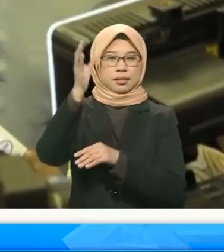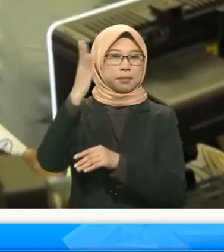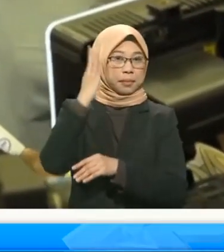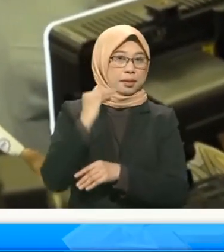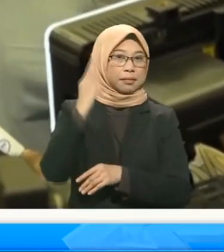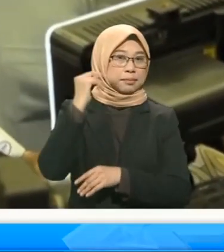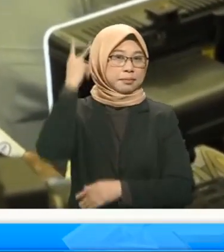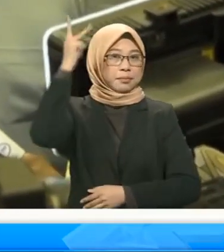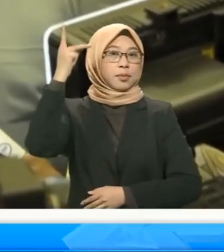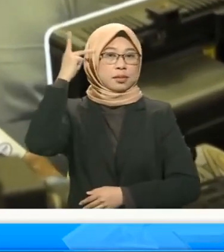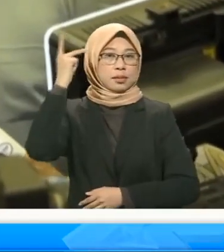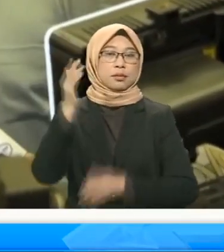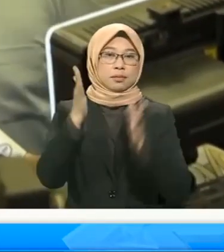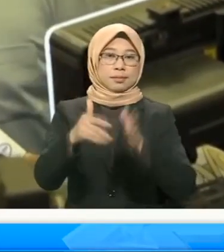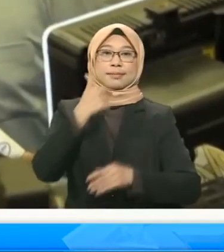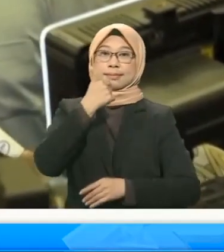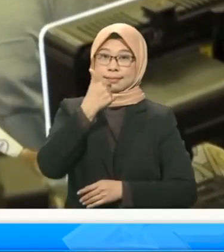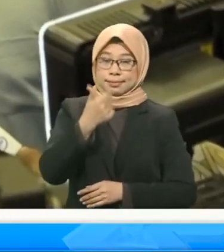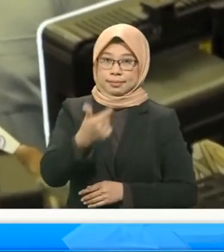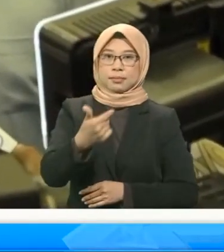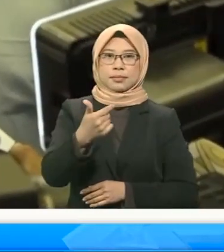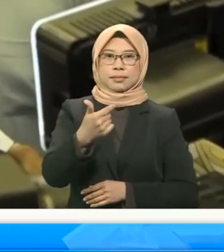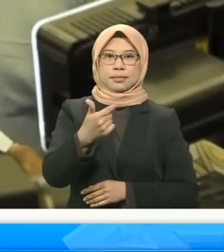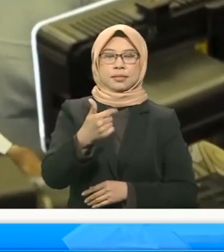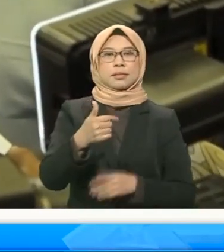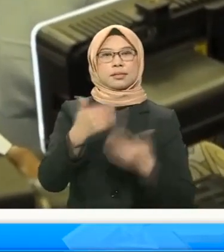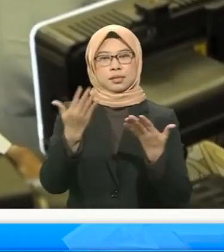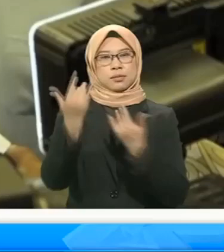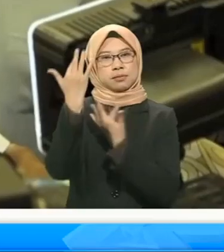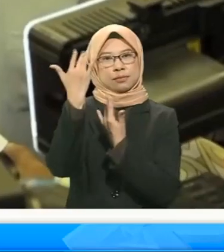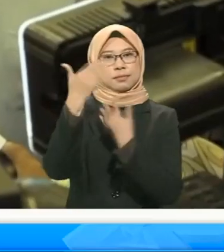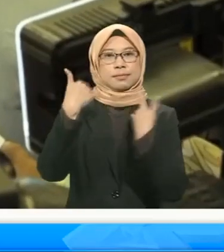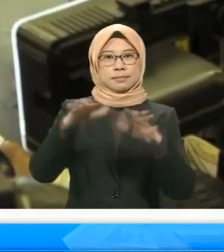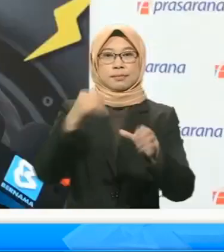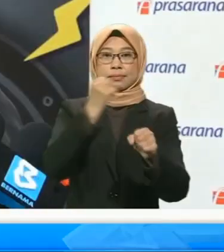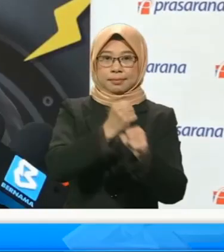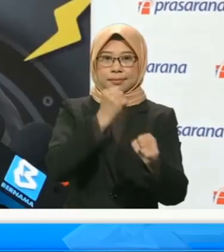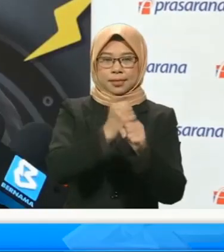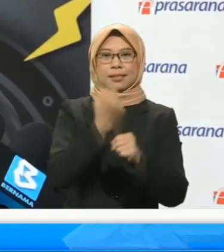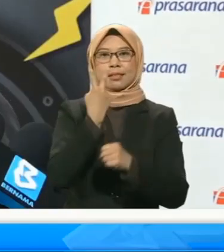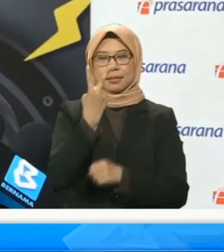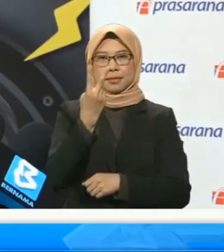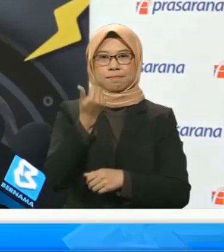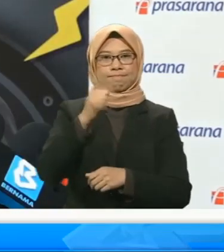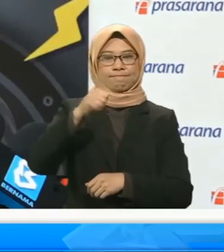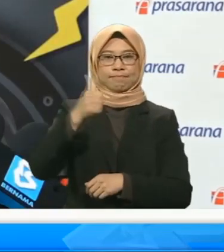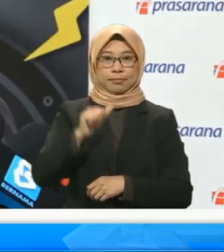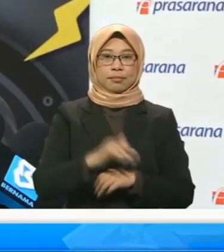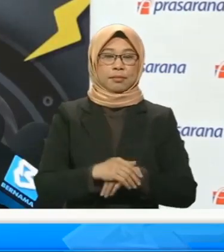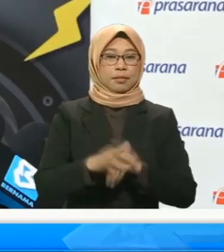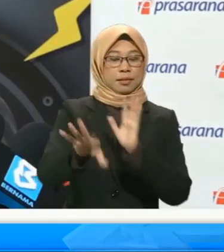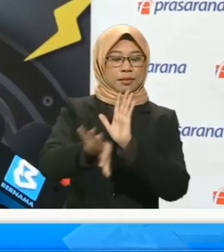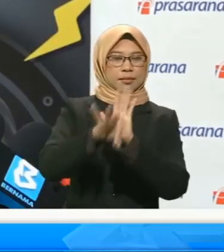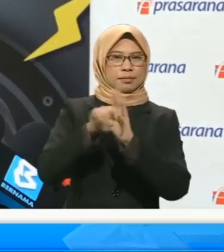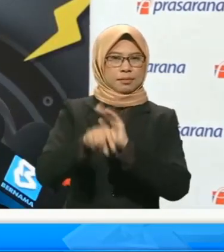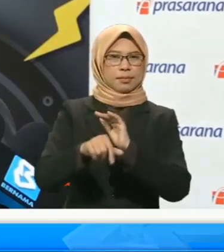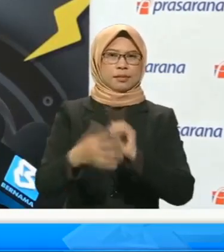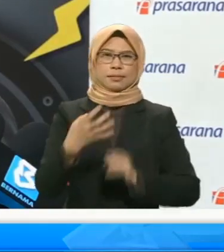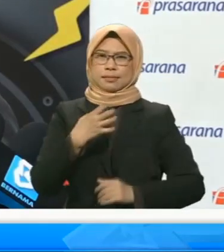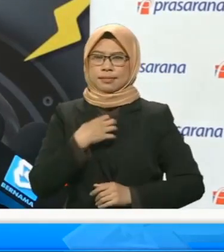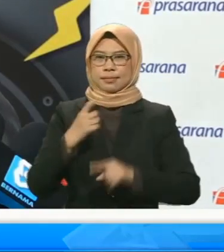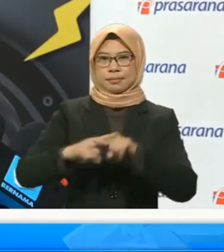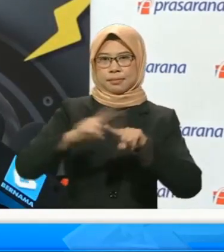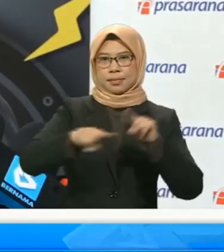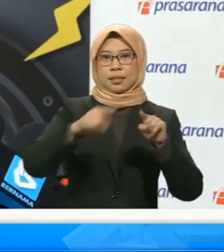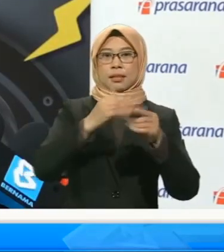Jadi kita tunggulah selepas dia bertugas, kita tengoklah. Perlantikan Datuk Seri Tajuddin mendapat kritikan